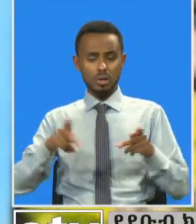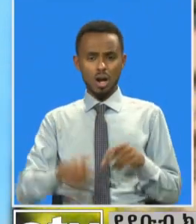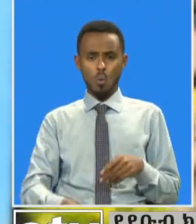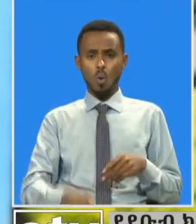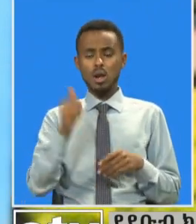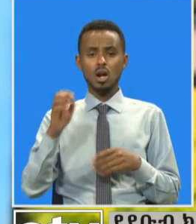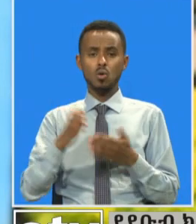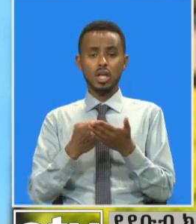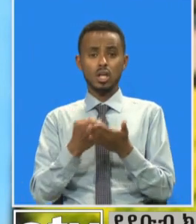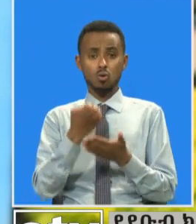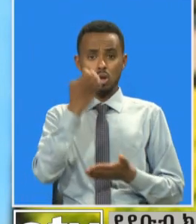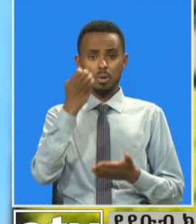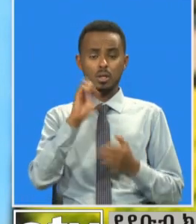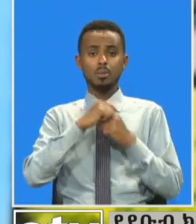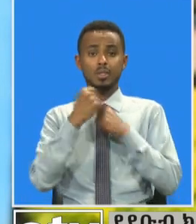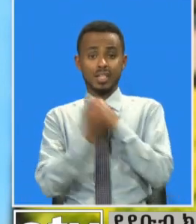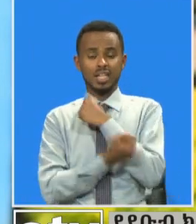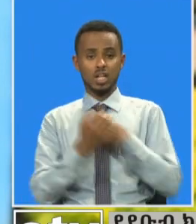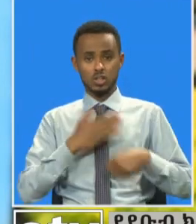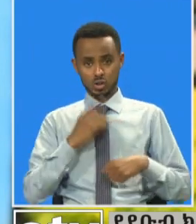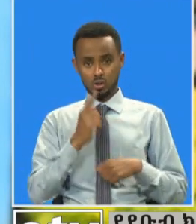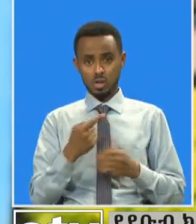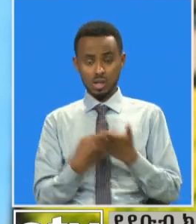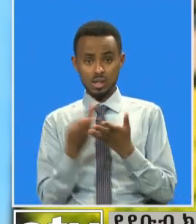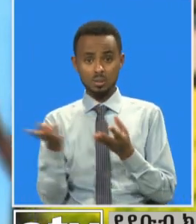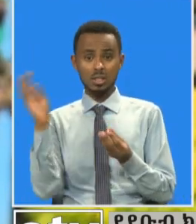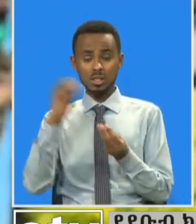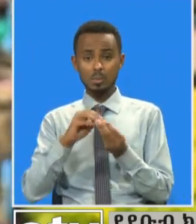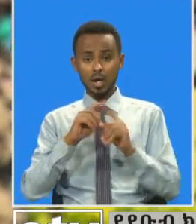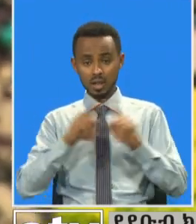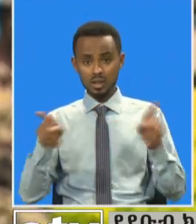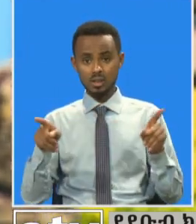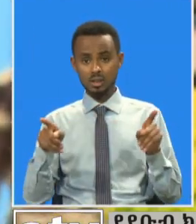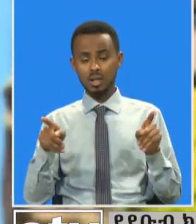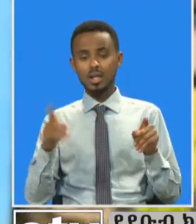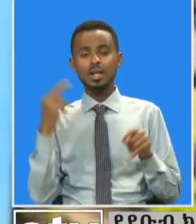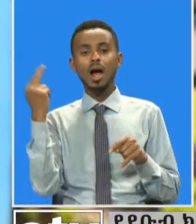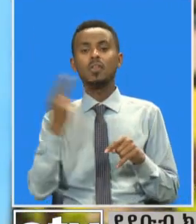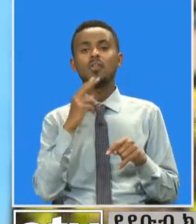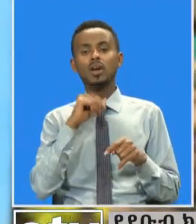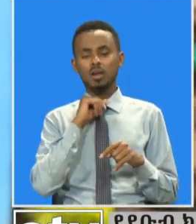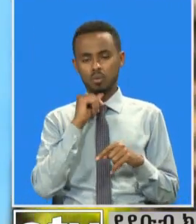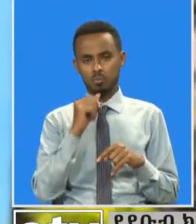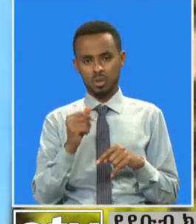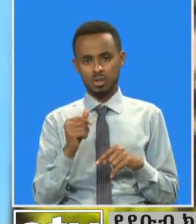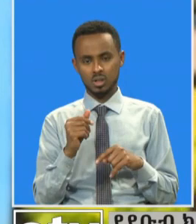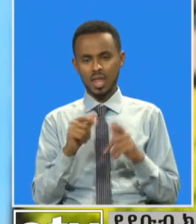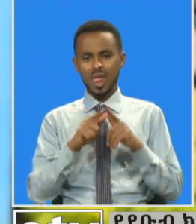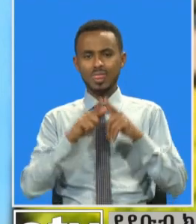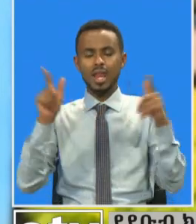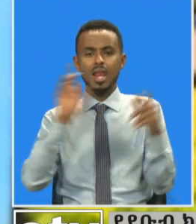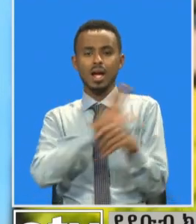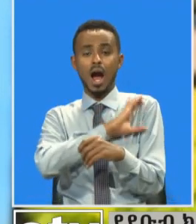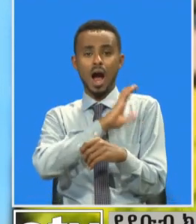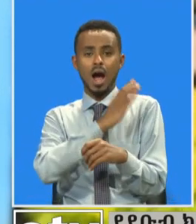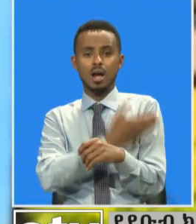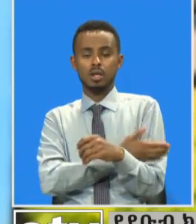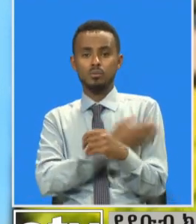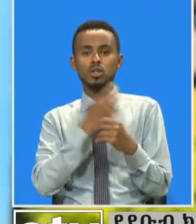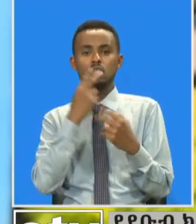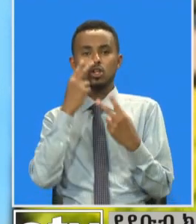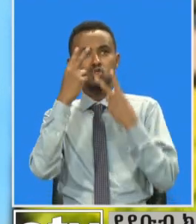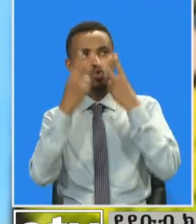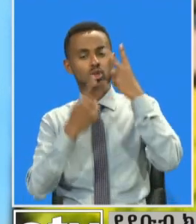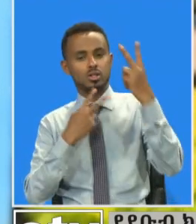ዋናው የኢኮኖሚ መሰረታችን ነው ከዚህ ባሻገር ግን ያልተጠቀምንበት ትልቅ አቅም